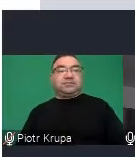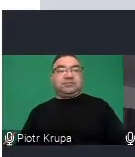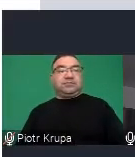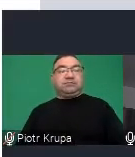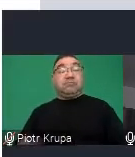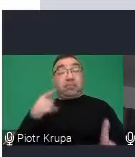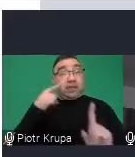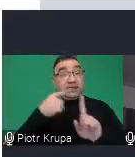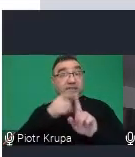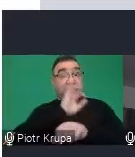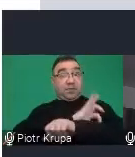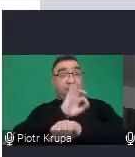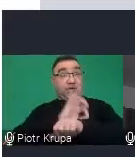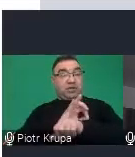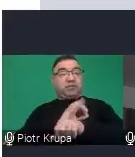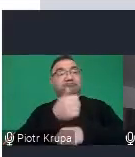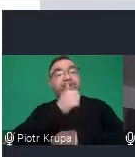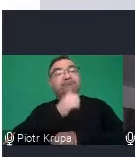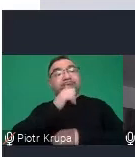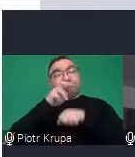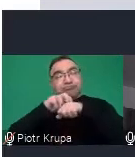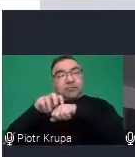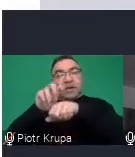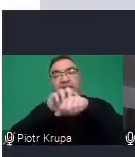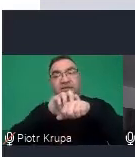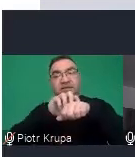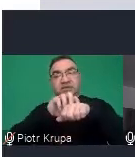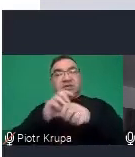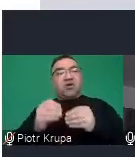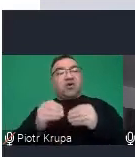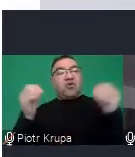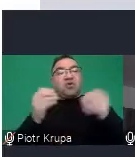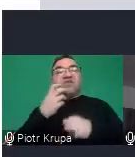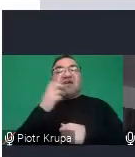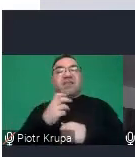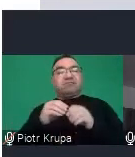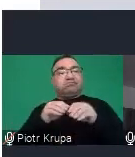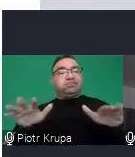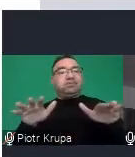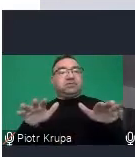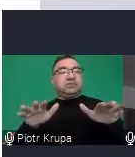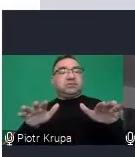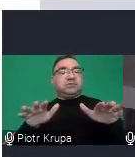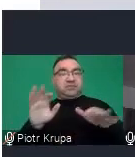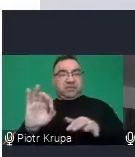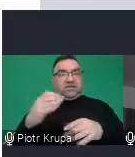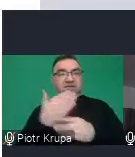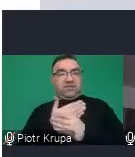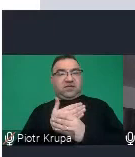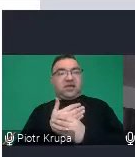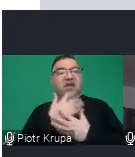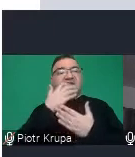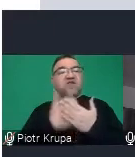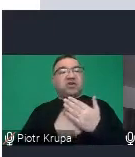Celem naszego projektu jest przeprowadzenie badań uzasadniających rozwój energetyki rozproszonej w przedsiębiorstwie ciepłowniczym z